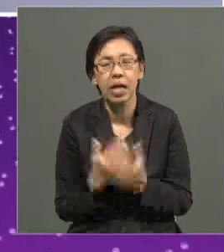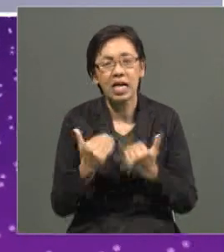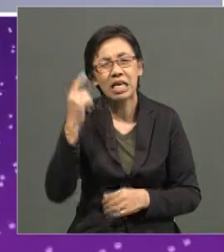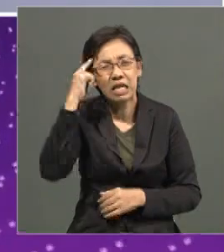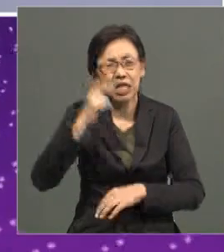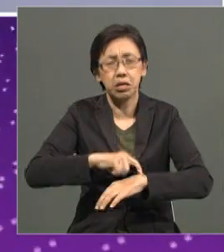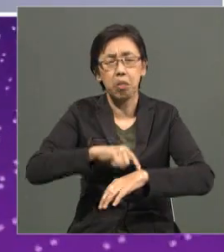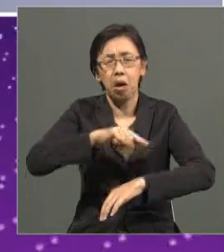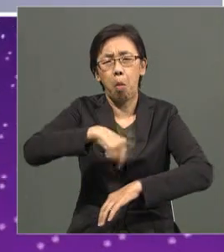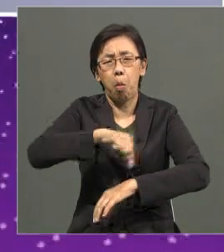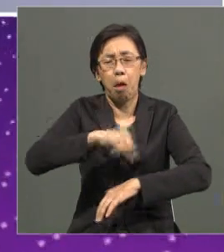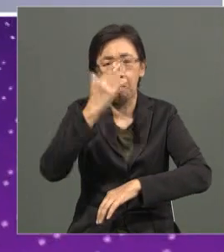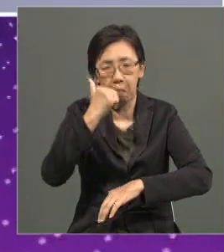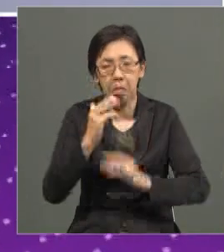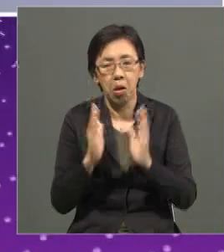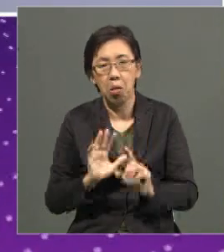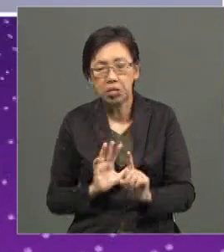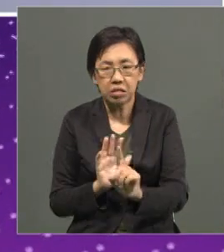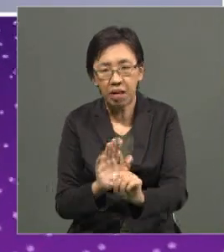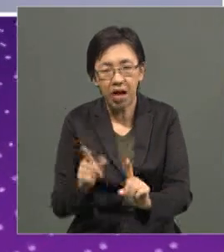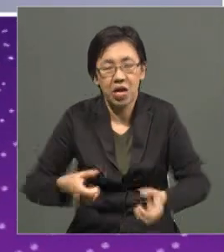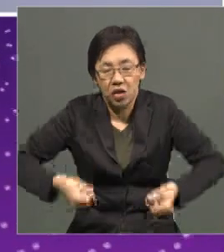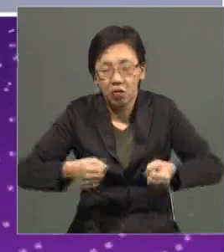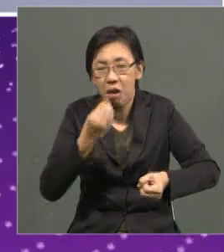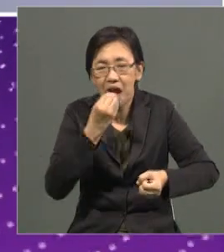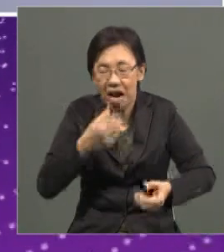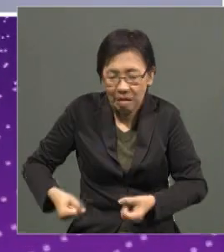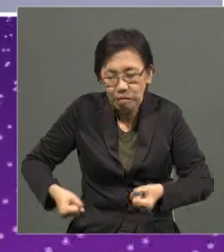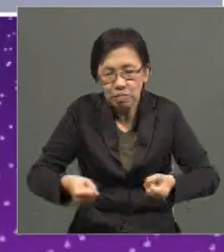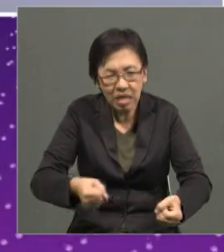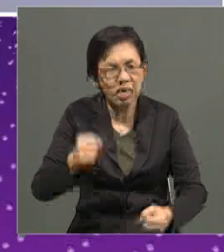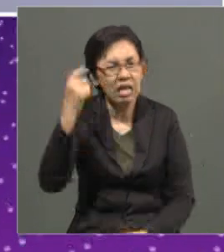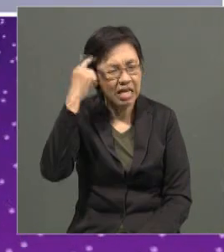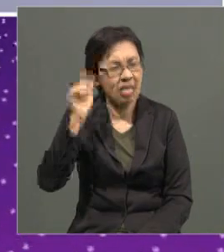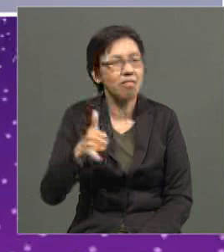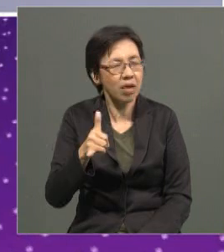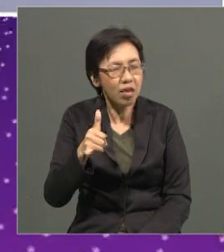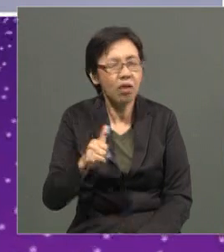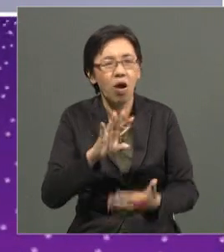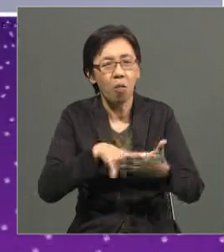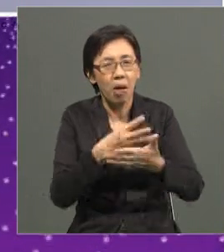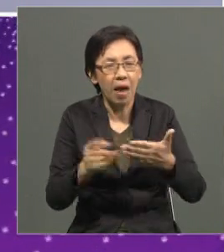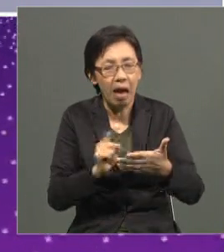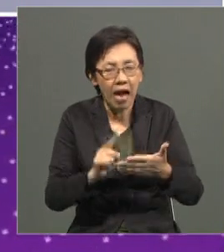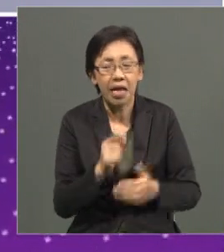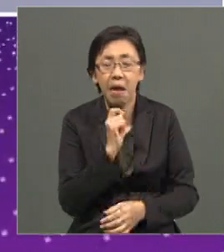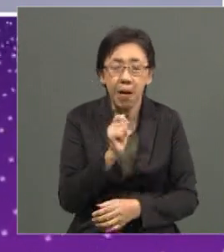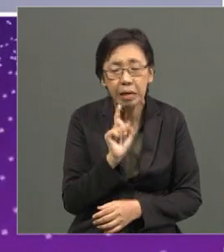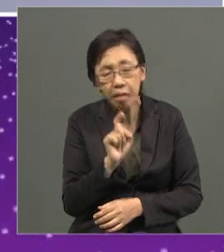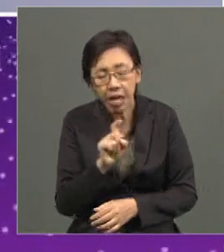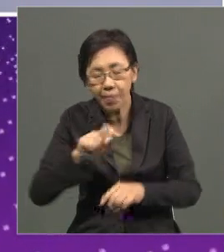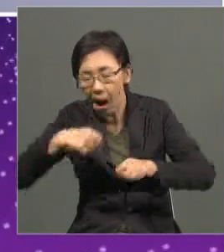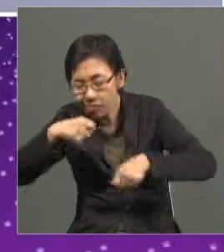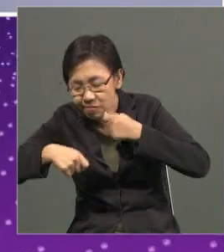ก็คิดว่าน่าจะนานเพราะว่าผู้ติดตามเนี่ยถือถุงอาหารมาเยอะมากก็เลยคิดว่าน่าจะเตรียมไว้รับประทานไปด้วยสอบปากคำไปด้วย